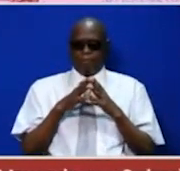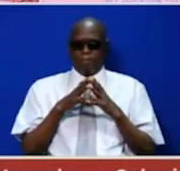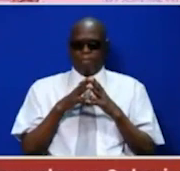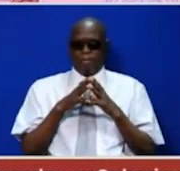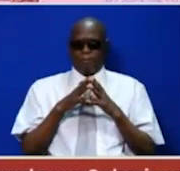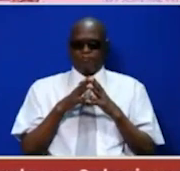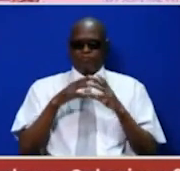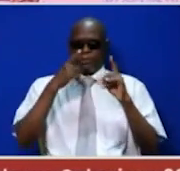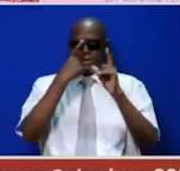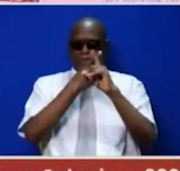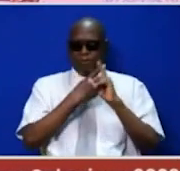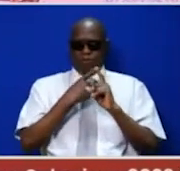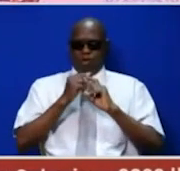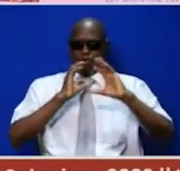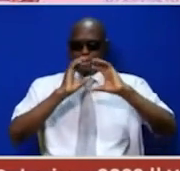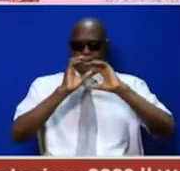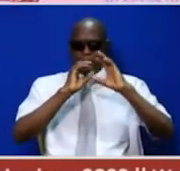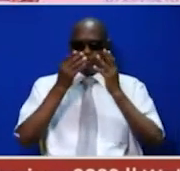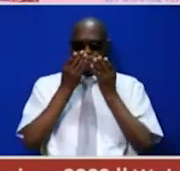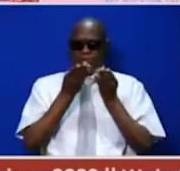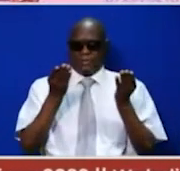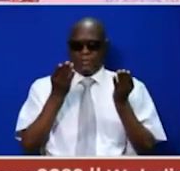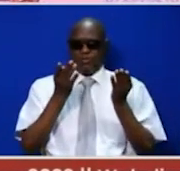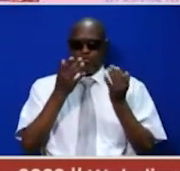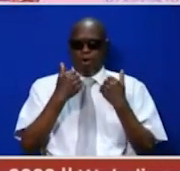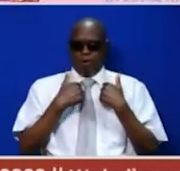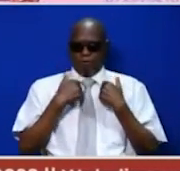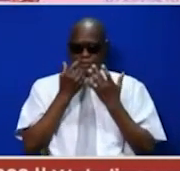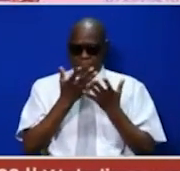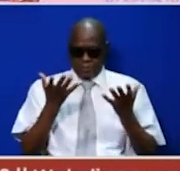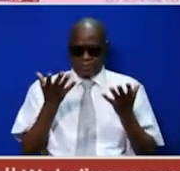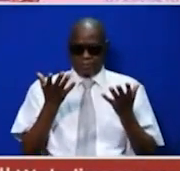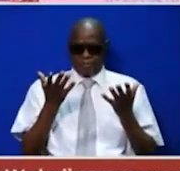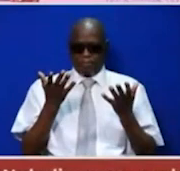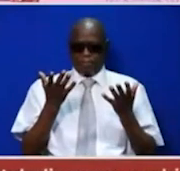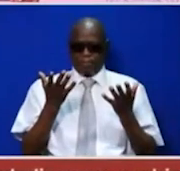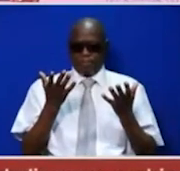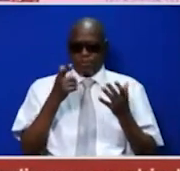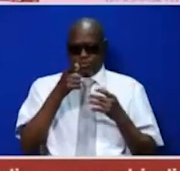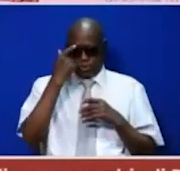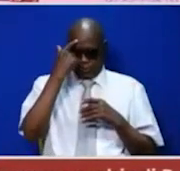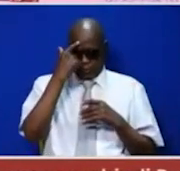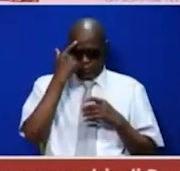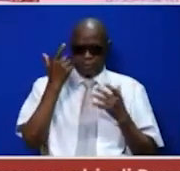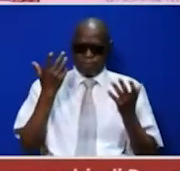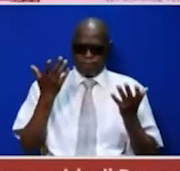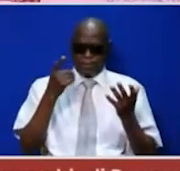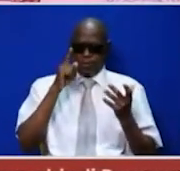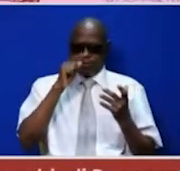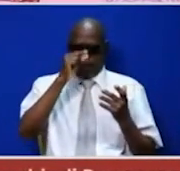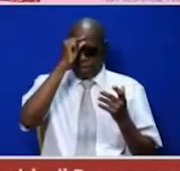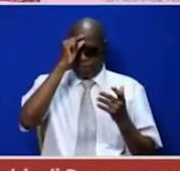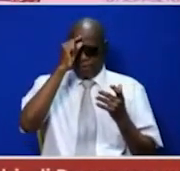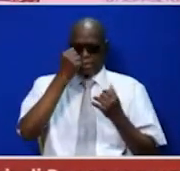all manner of communication facilities. So when you have something that you think you need